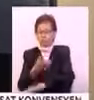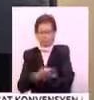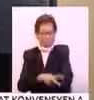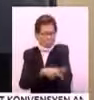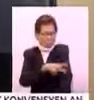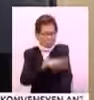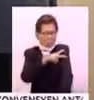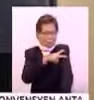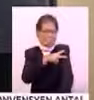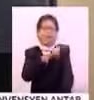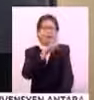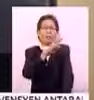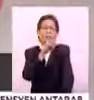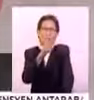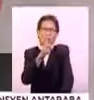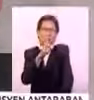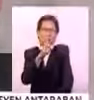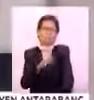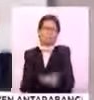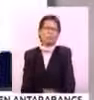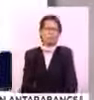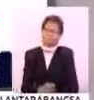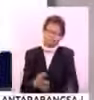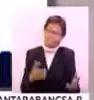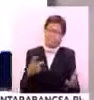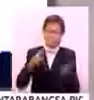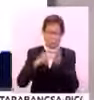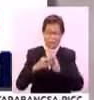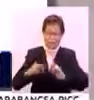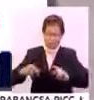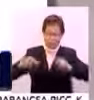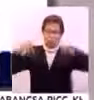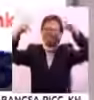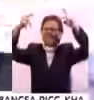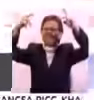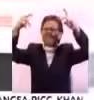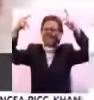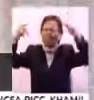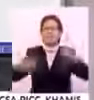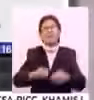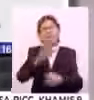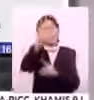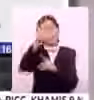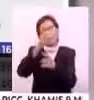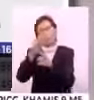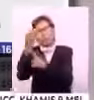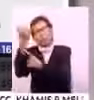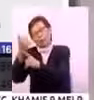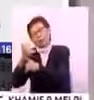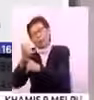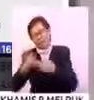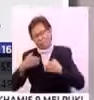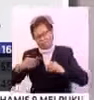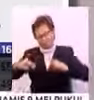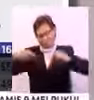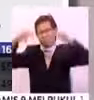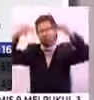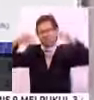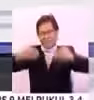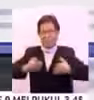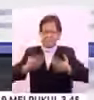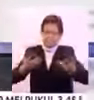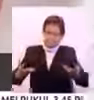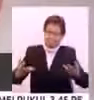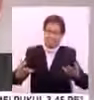kepada 61, 180. Maknanya ada peningkatanlah walaupun dalam 5-6 bulan ini. Jadi itu sebabnya